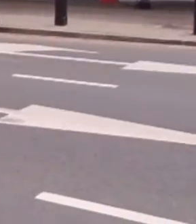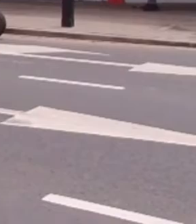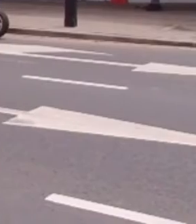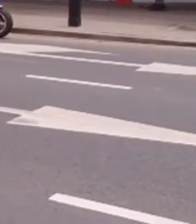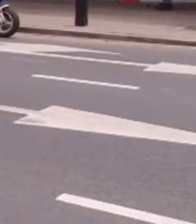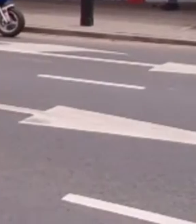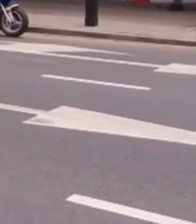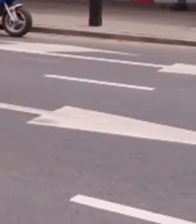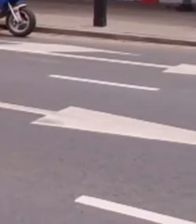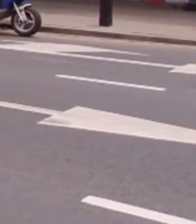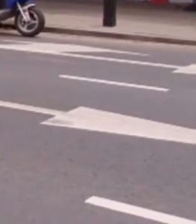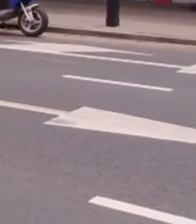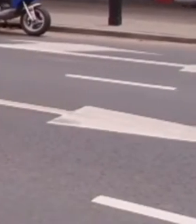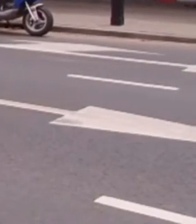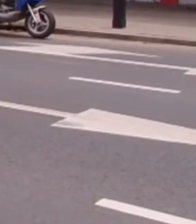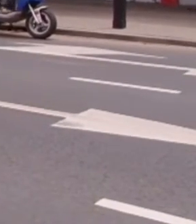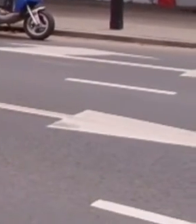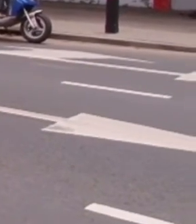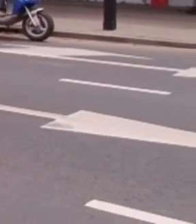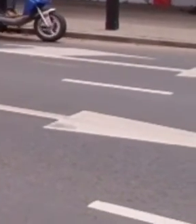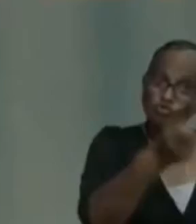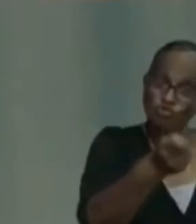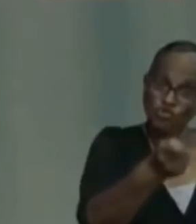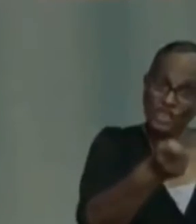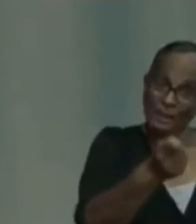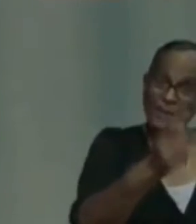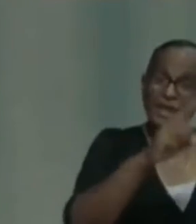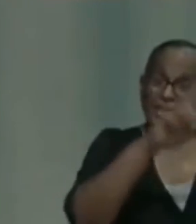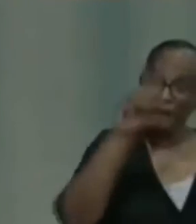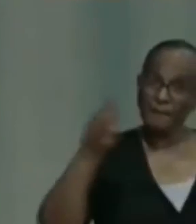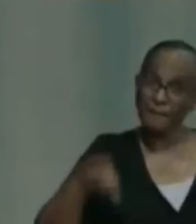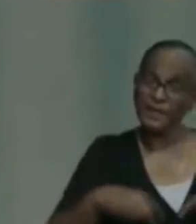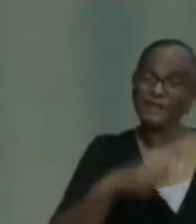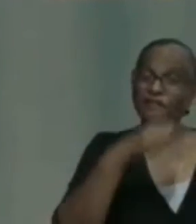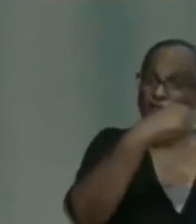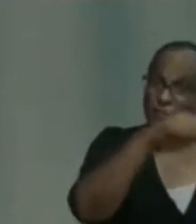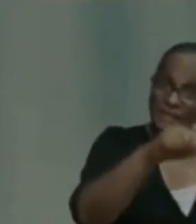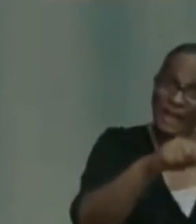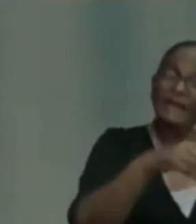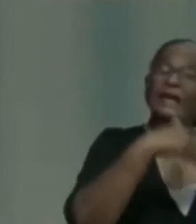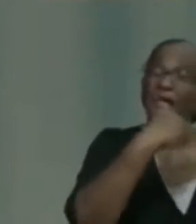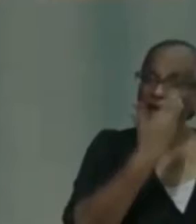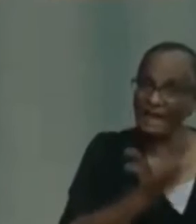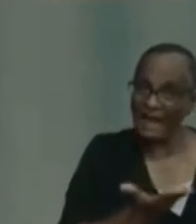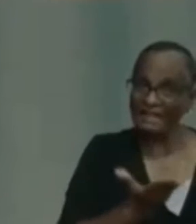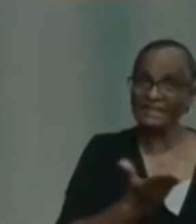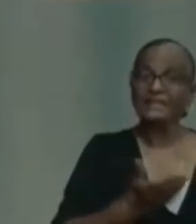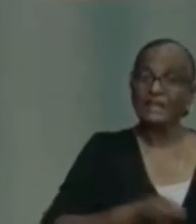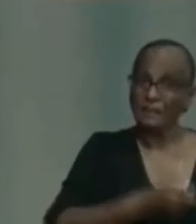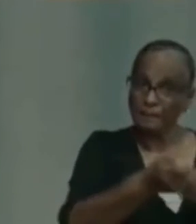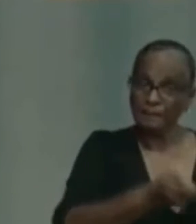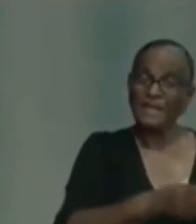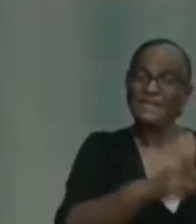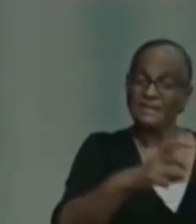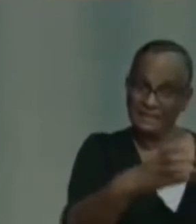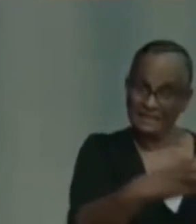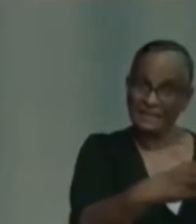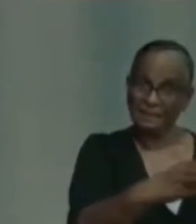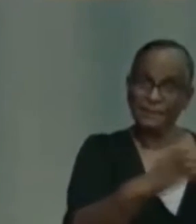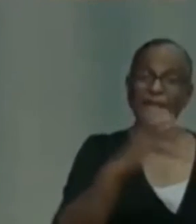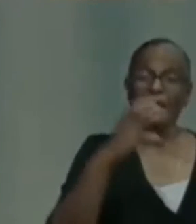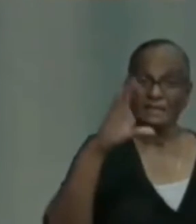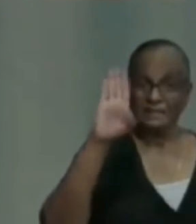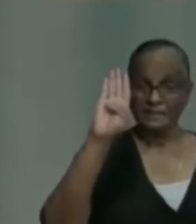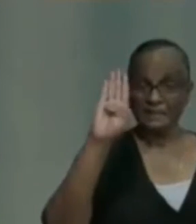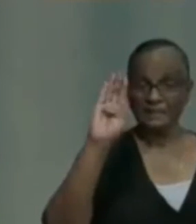dus zo'n aanvraag heeft gedaan en het is goedgekeurd door het managementteam, dat u dus zo'n barcode krijgt en die wordt